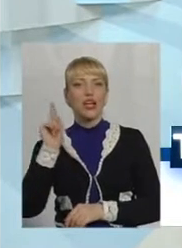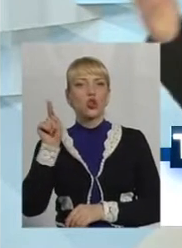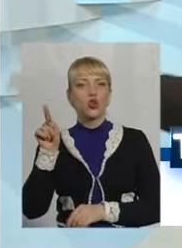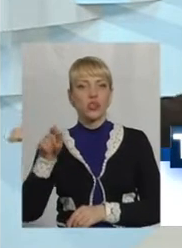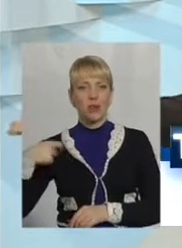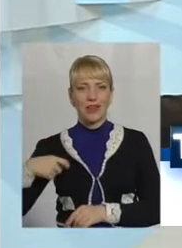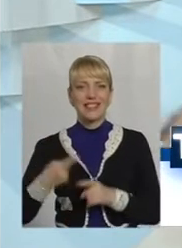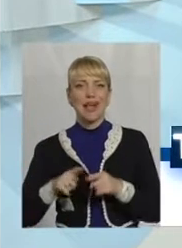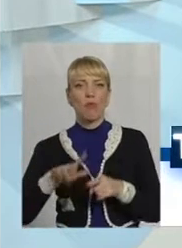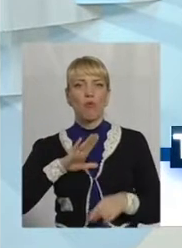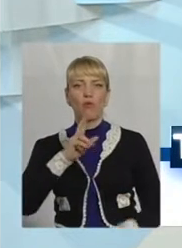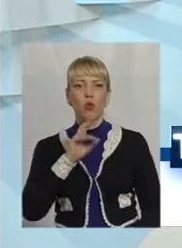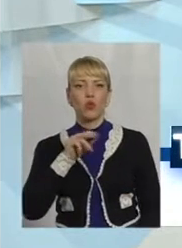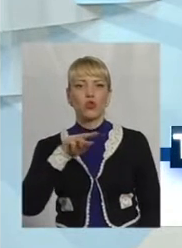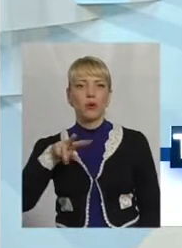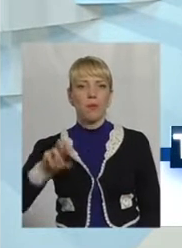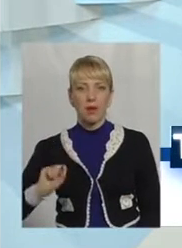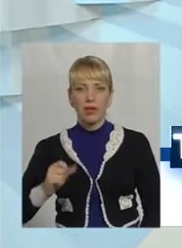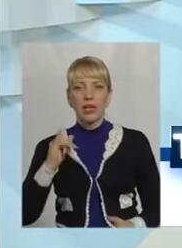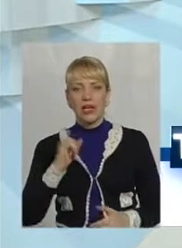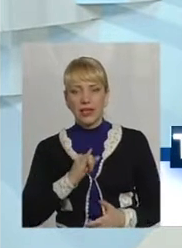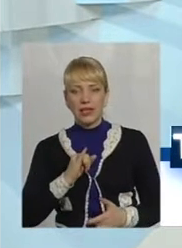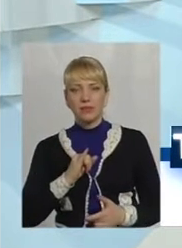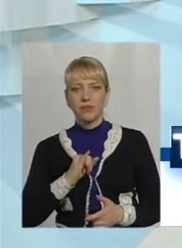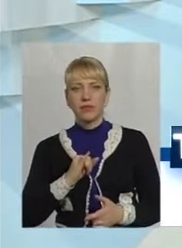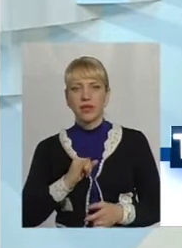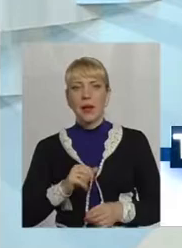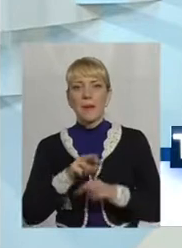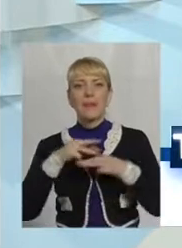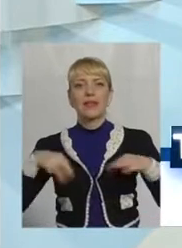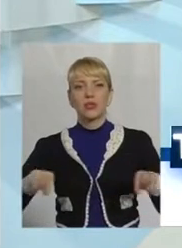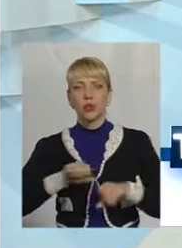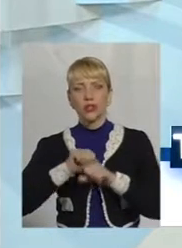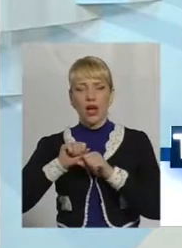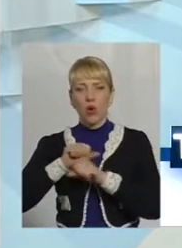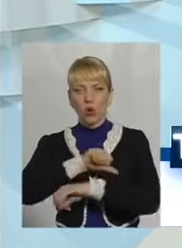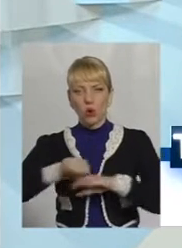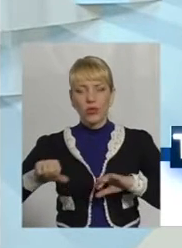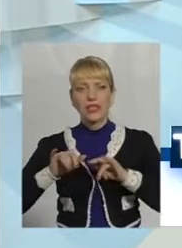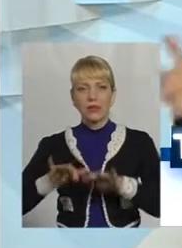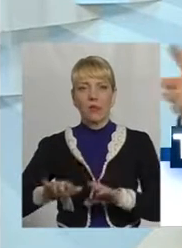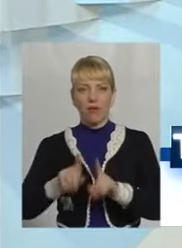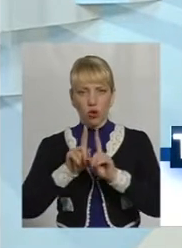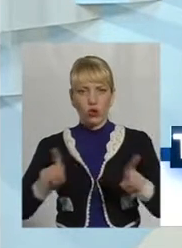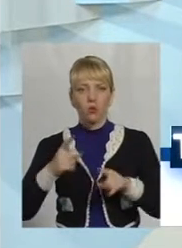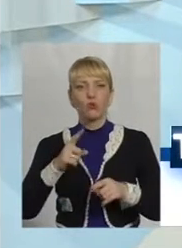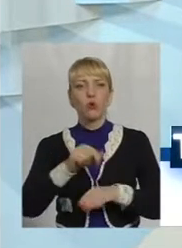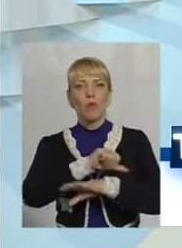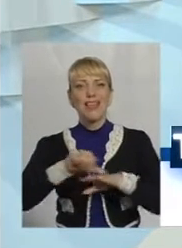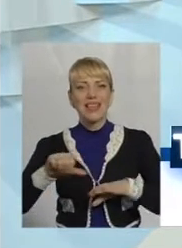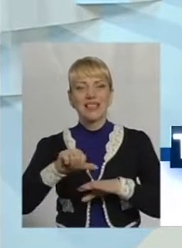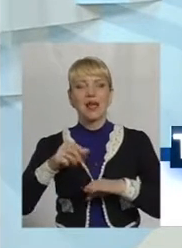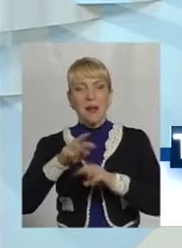президенту, це вже був Кучма, і міністру закордонних справ особливо, бо міністр закордонних